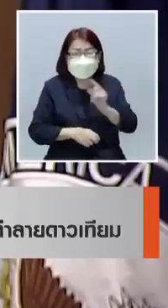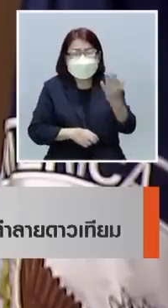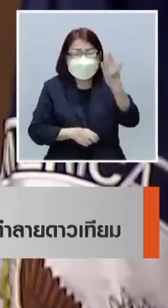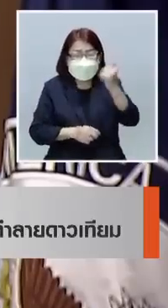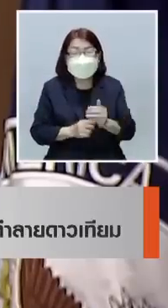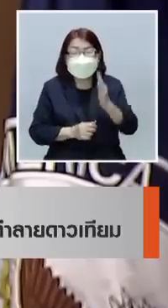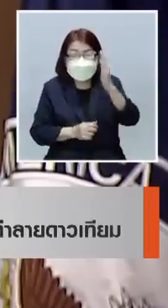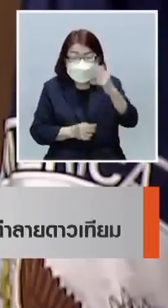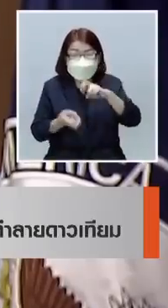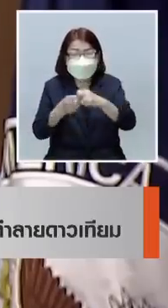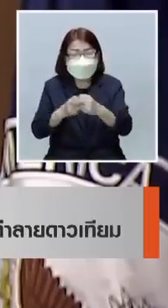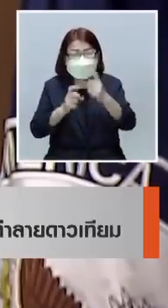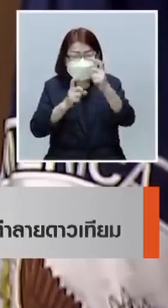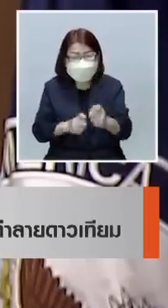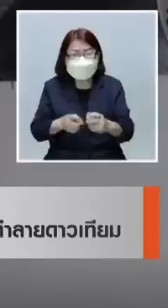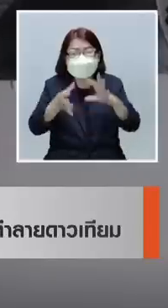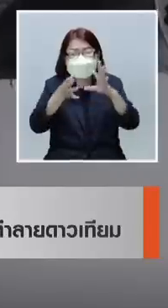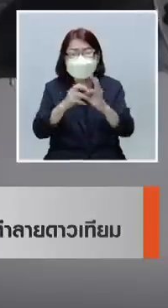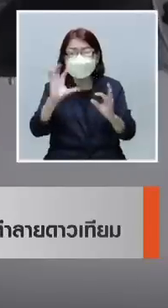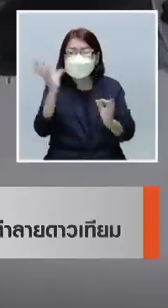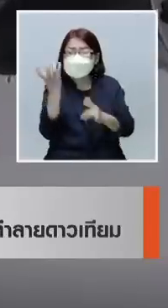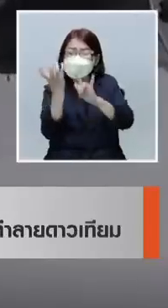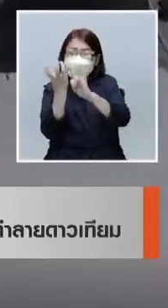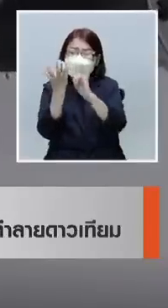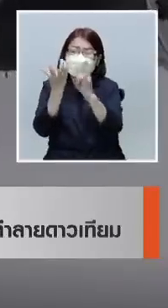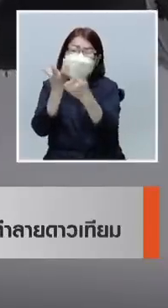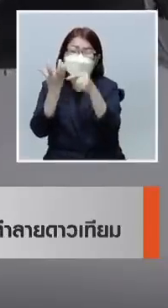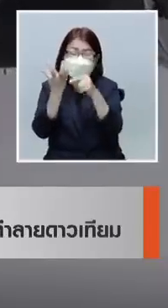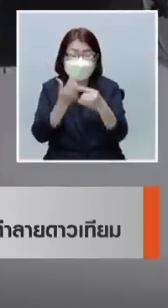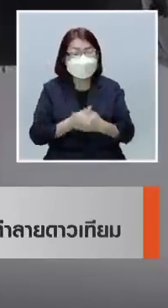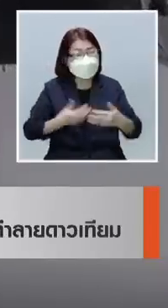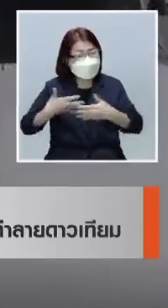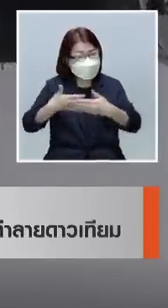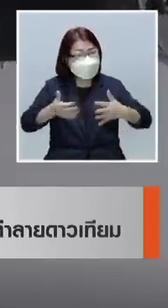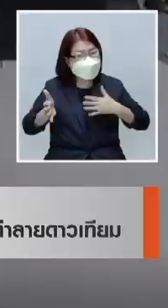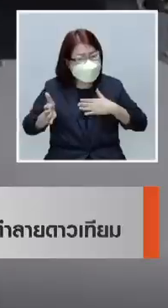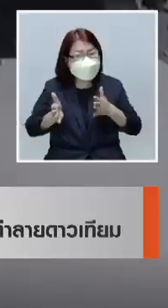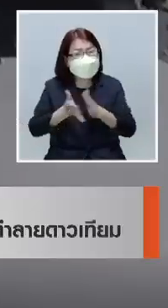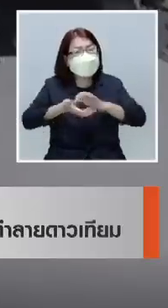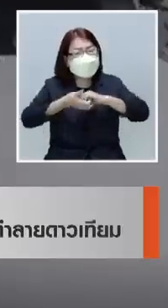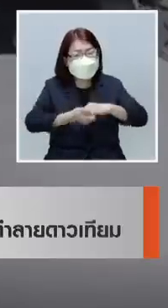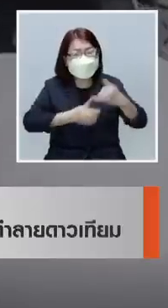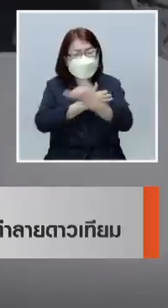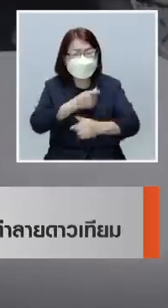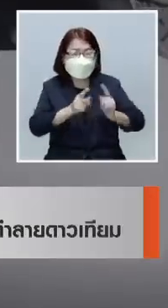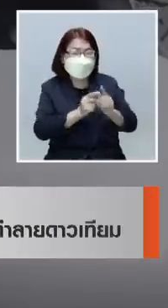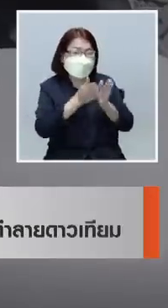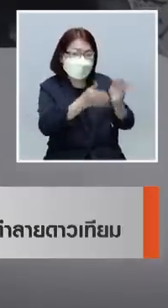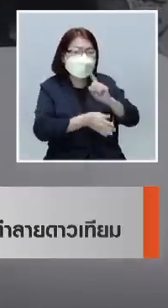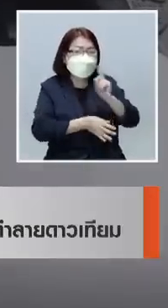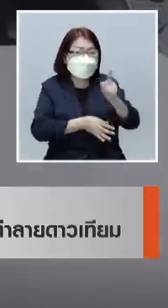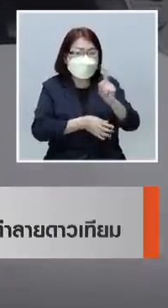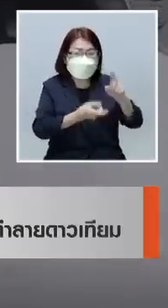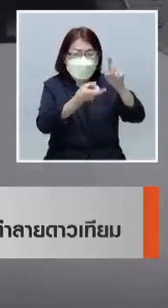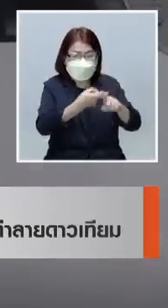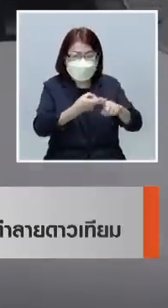ายในระยะยาวต่อความมั่นคงในอวกาศนอกโลกสหรัฐจะร่วมกับพันธมิตรตอบโต้การกระทำครั้งนี้ของรัสเซียด้วยค่ะส่วนเบน